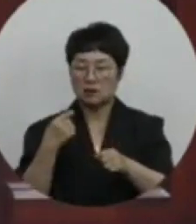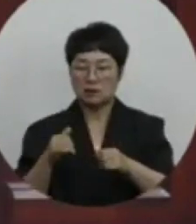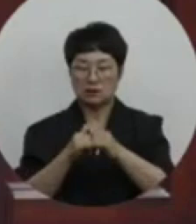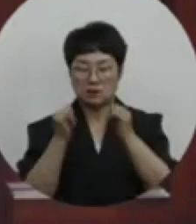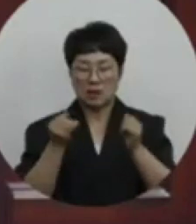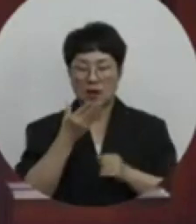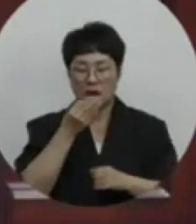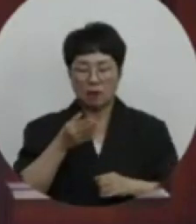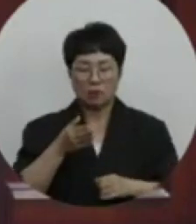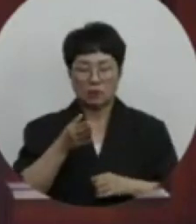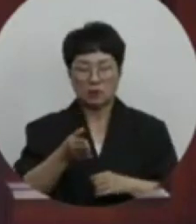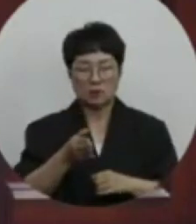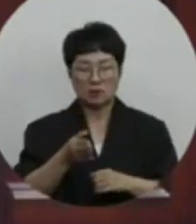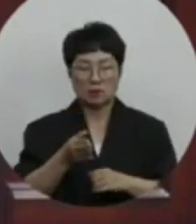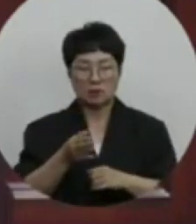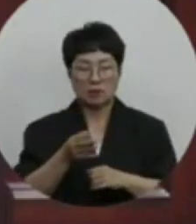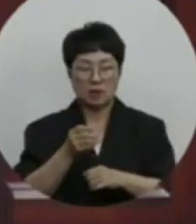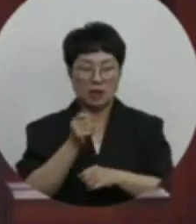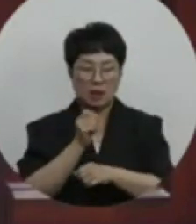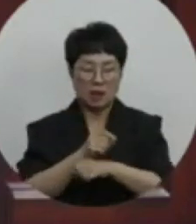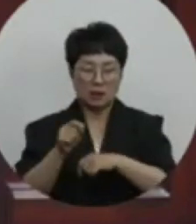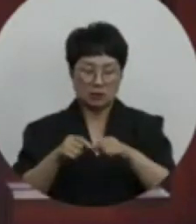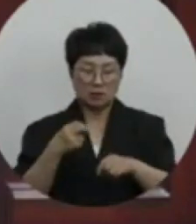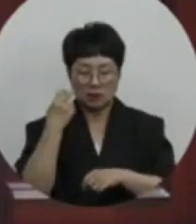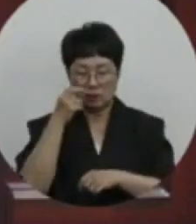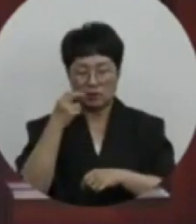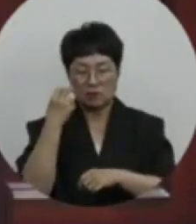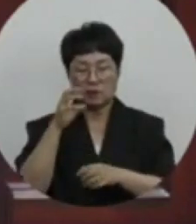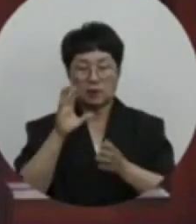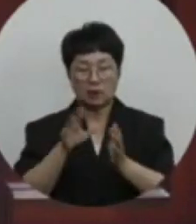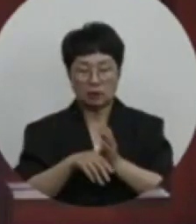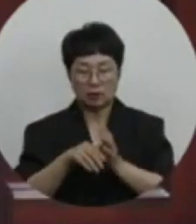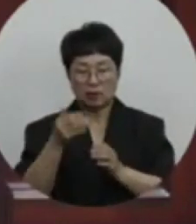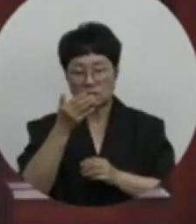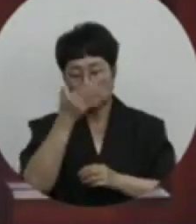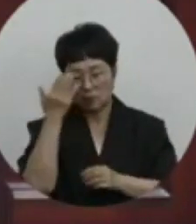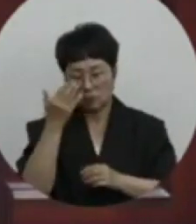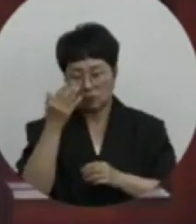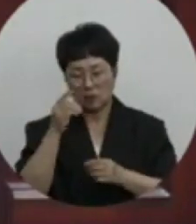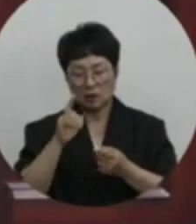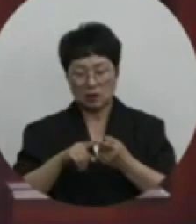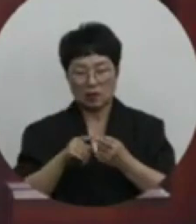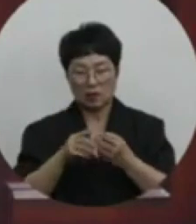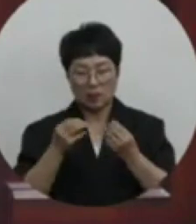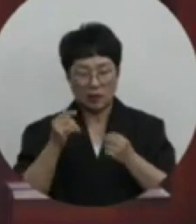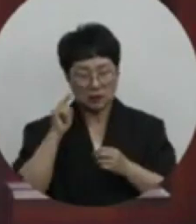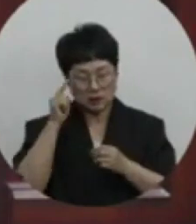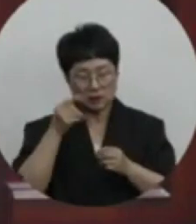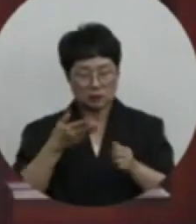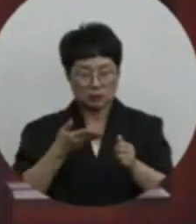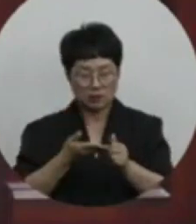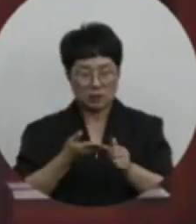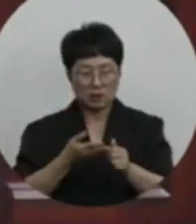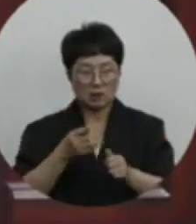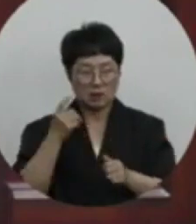사회복지과 행정사무감사 때도 청년의 무엇보다도 신경을 많이 써야 된다라는 지적을 하면서